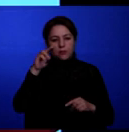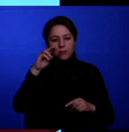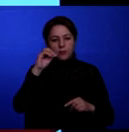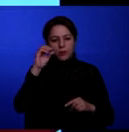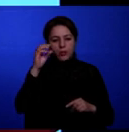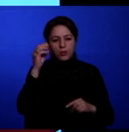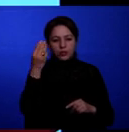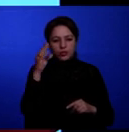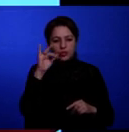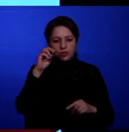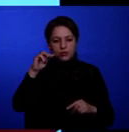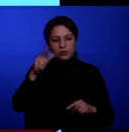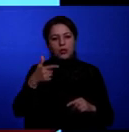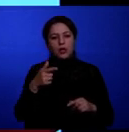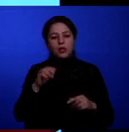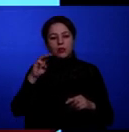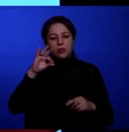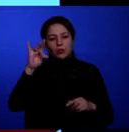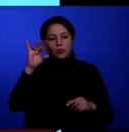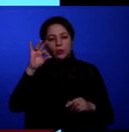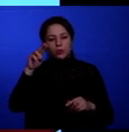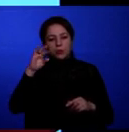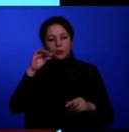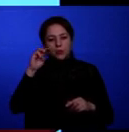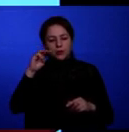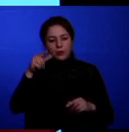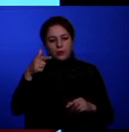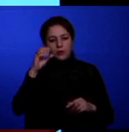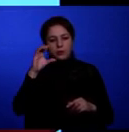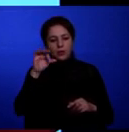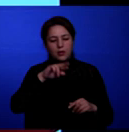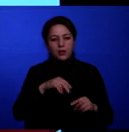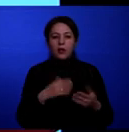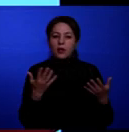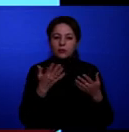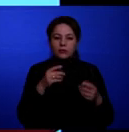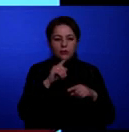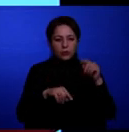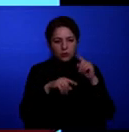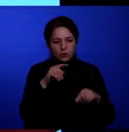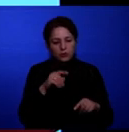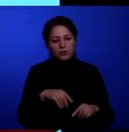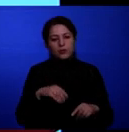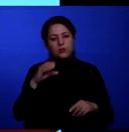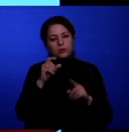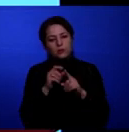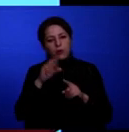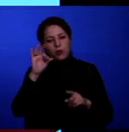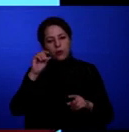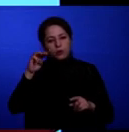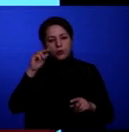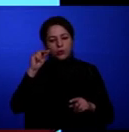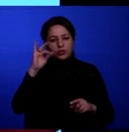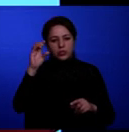торопиться каким словом можно заменить слово родина отчизна молодцы ребятки вы